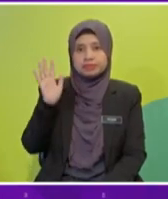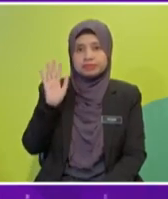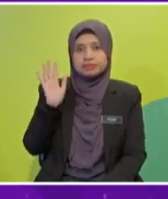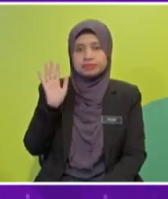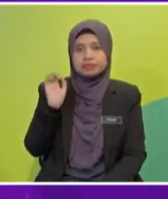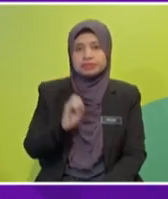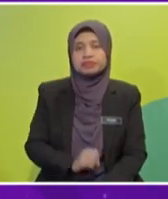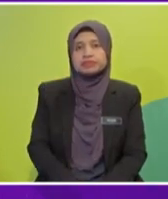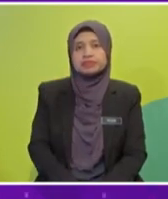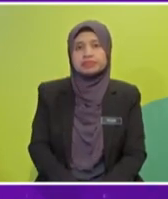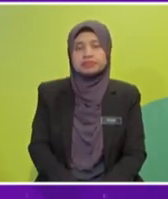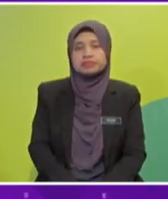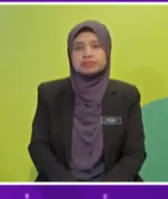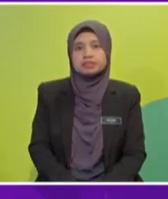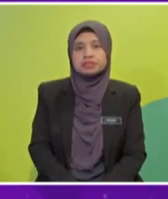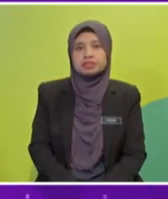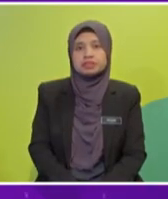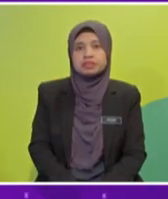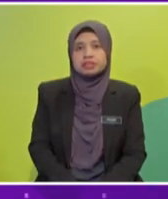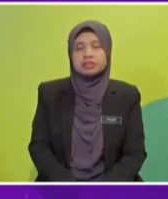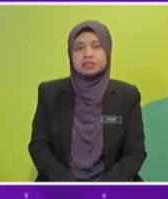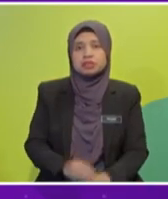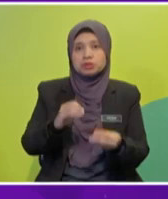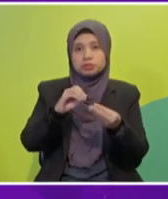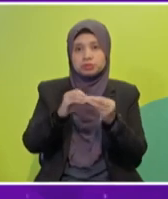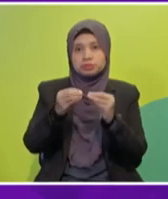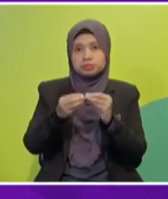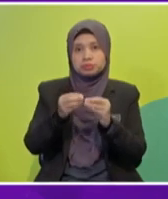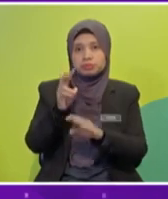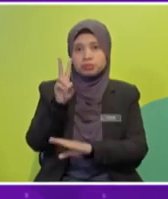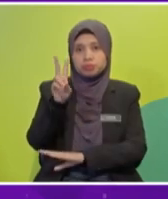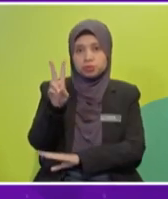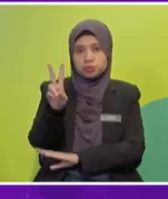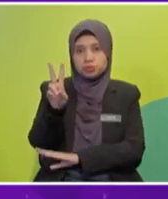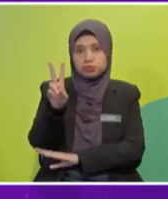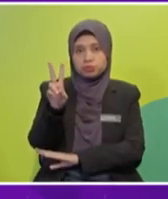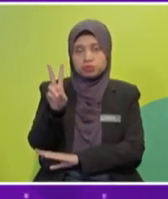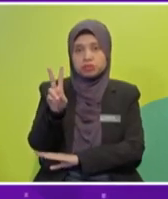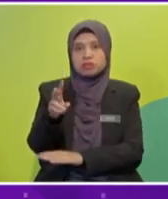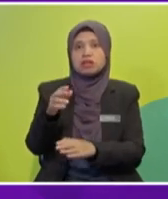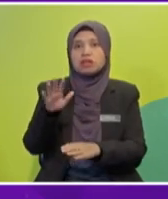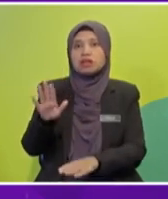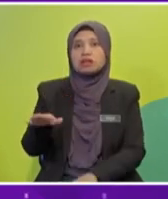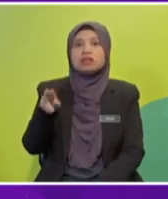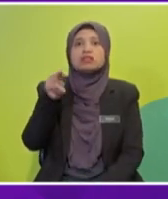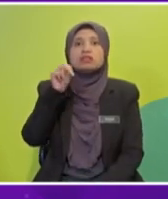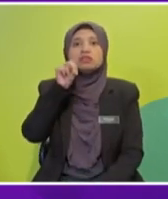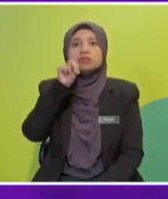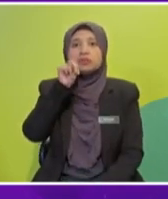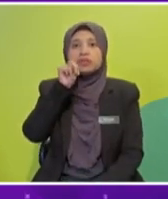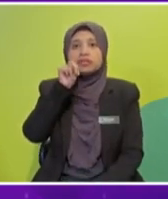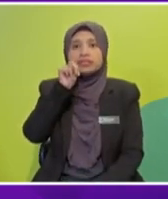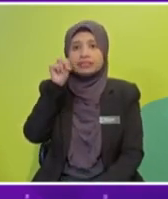ini dari ada sekolah ustazah. Okey, dan yang kedua, adik Nur Syifa Uzma